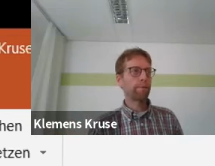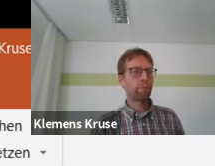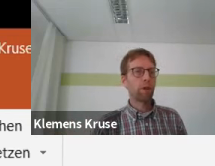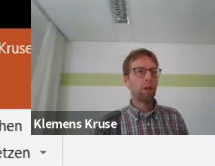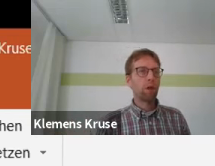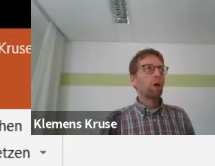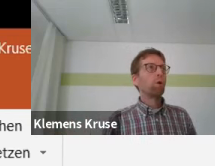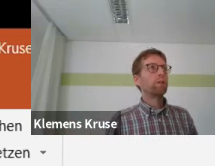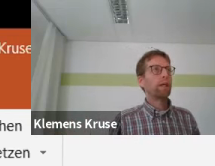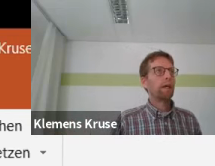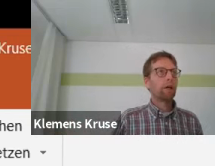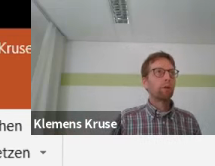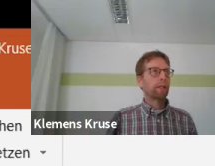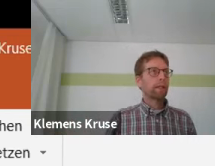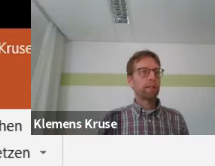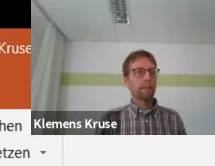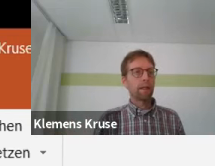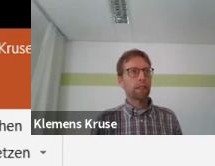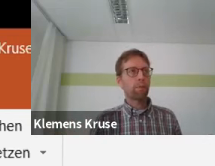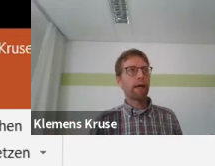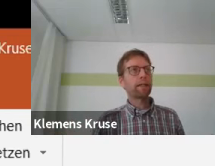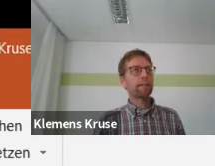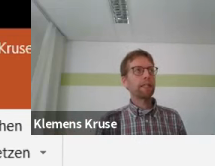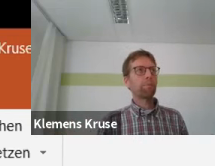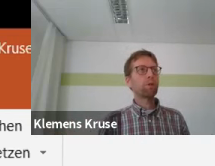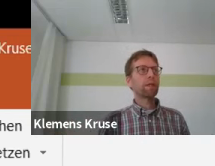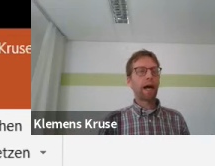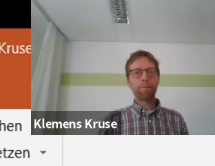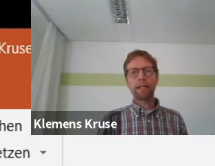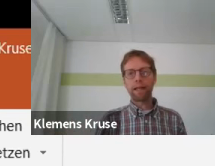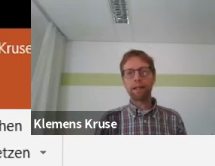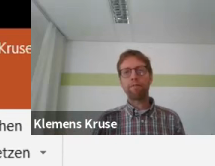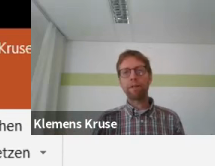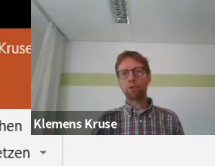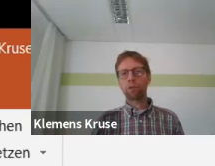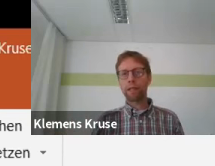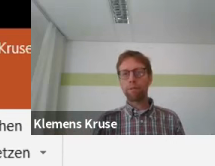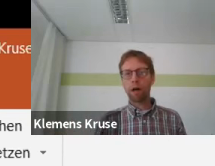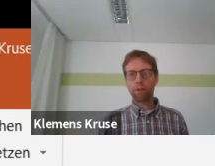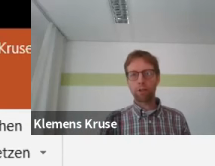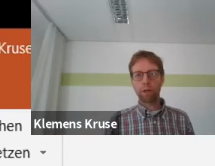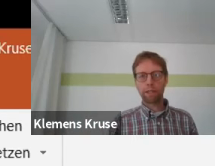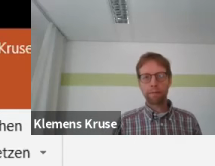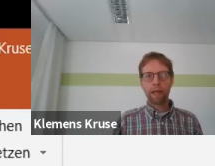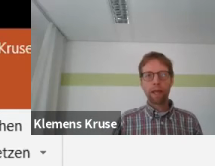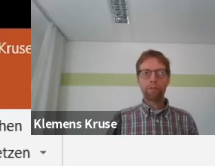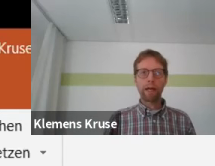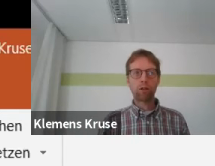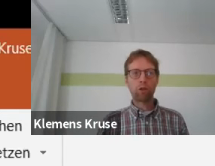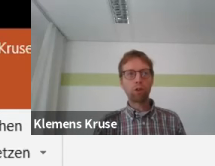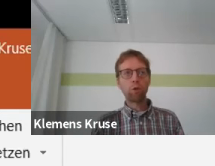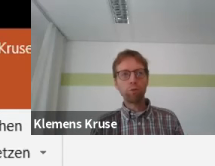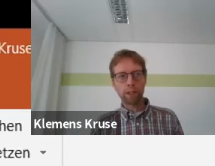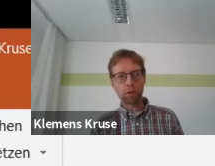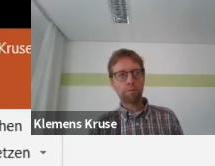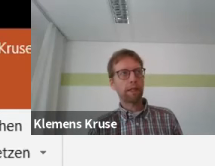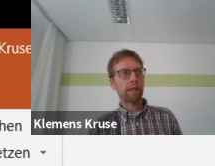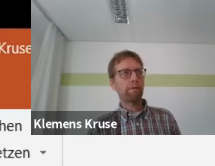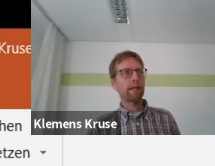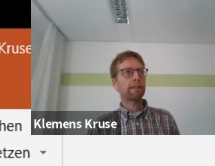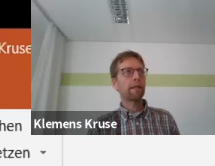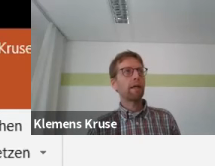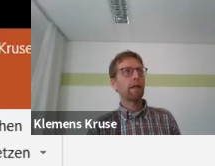kann. Und das sind zwei Gesichtspunkte. Einmal dann, wenn das Unternehmen der Auffassung ist, es werde durch die Umsetzung